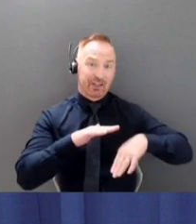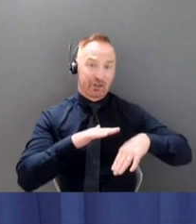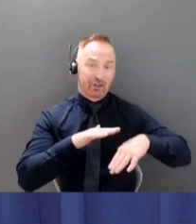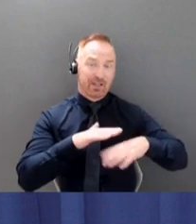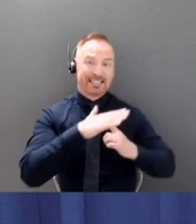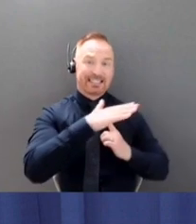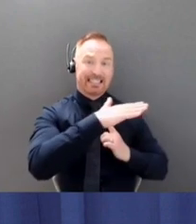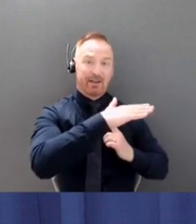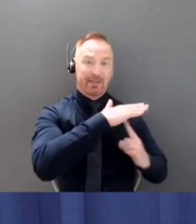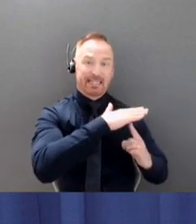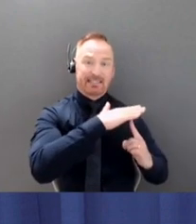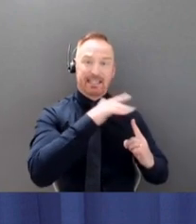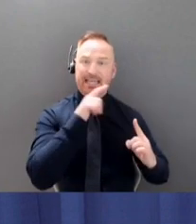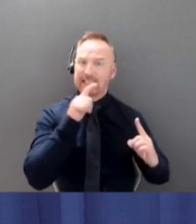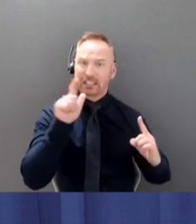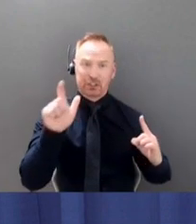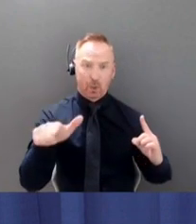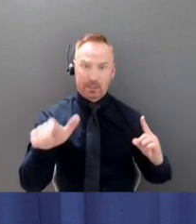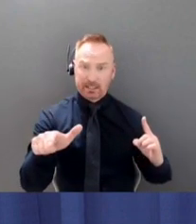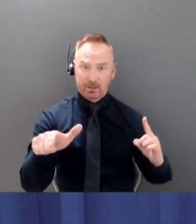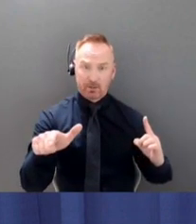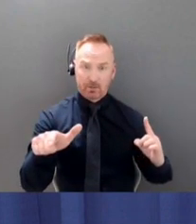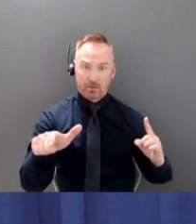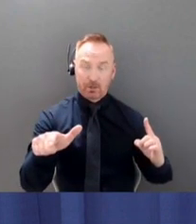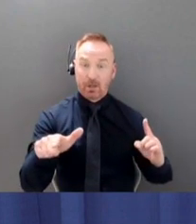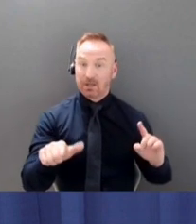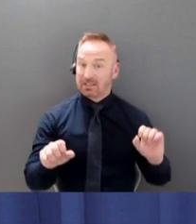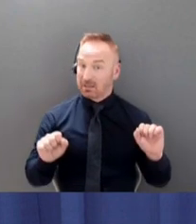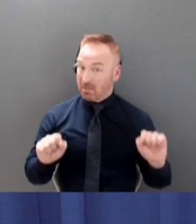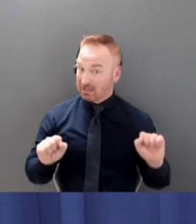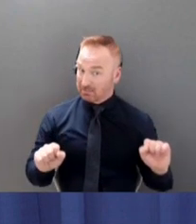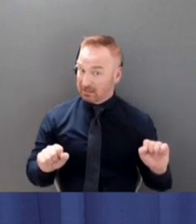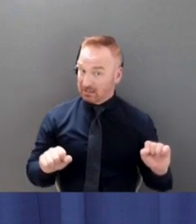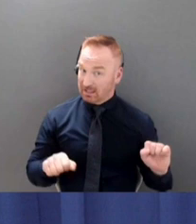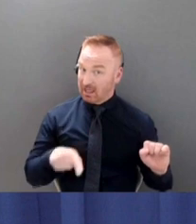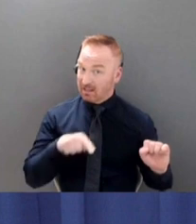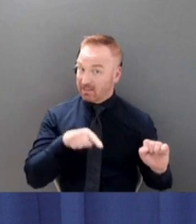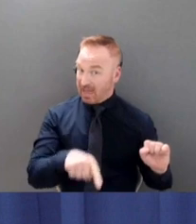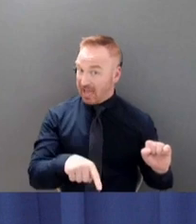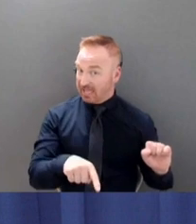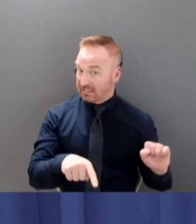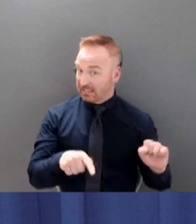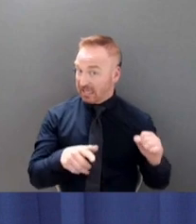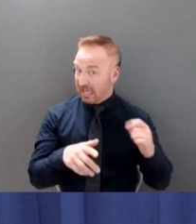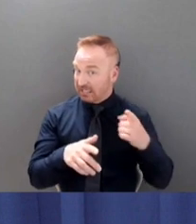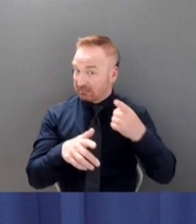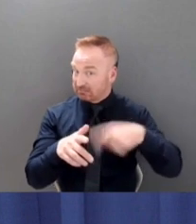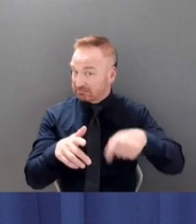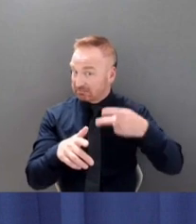that this recommendation might change in the coming weeks?